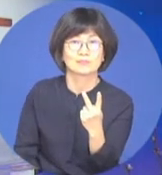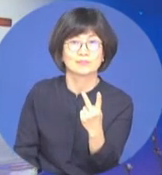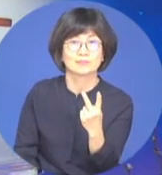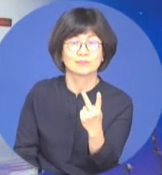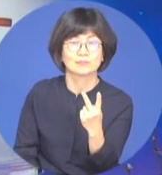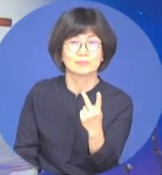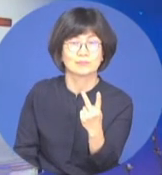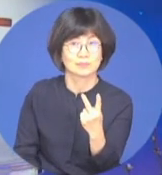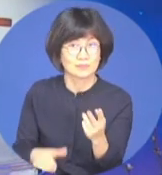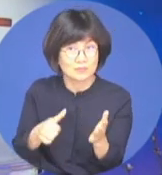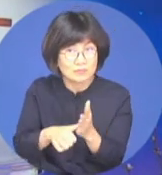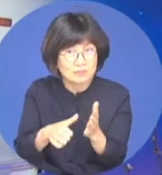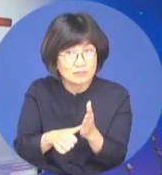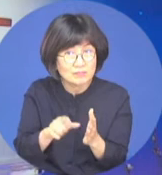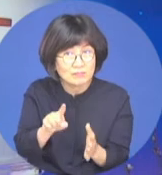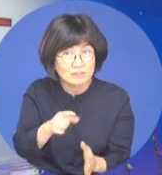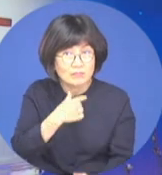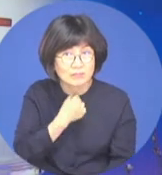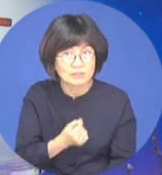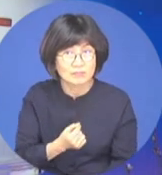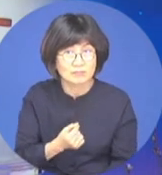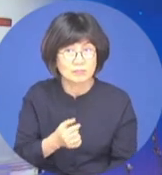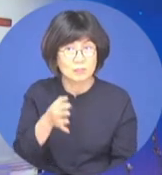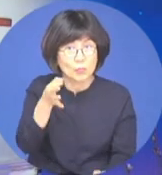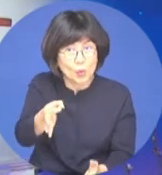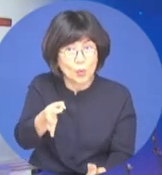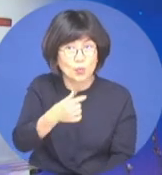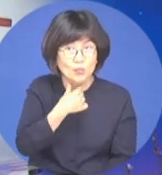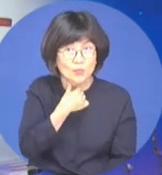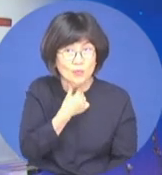그래도 물질입니까? 그래도 돈이?